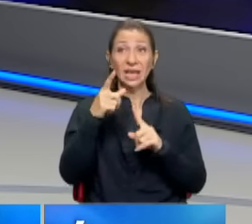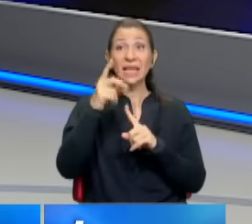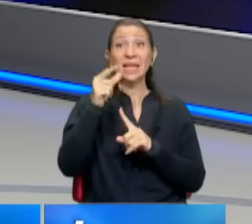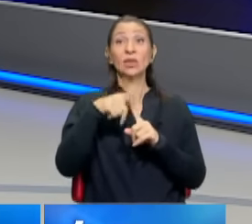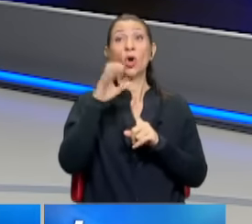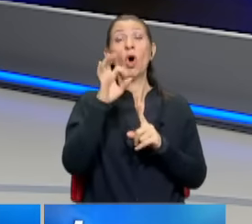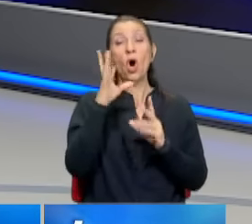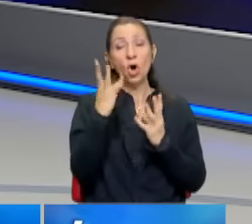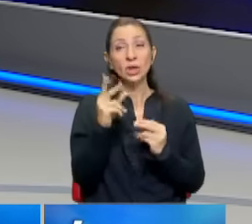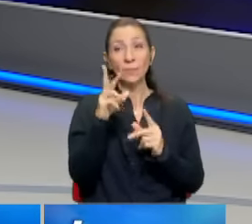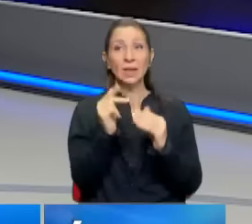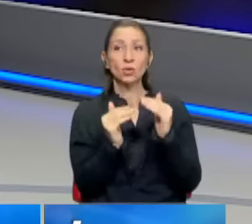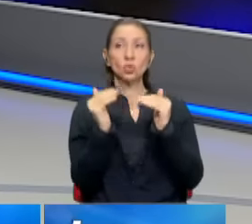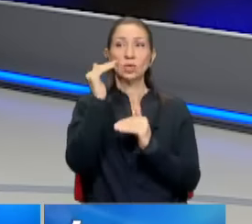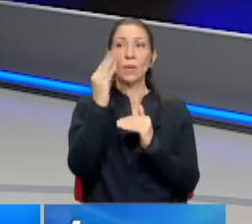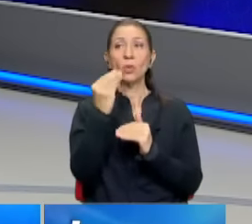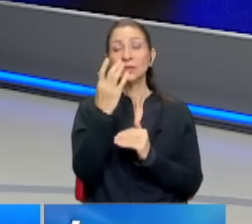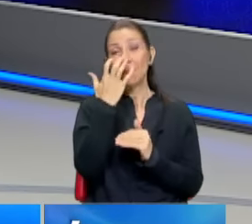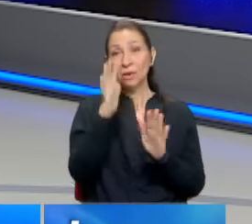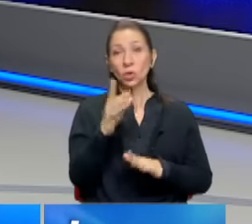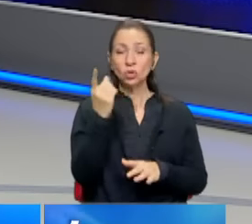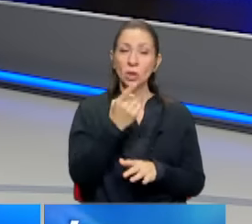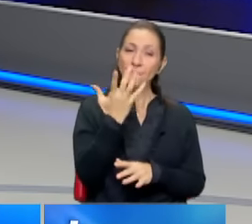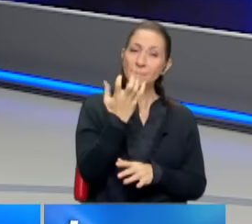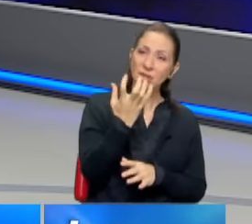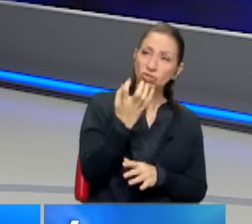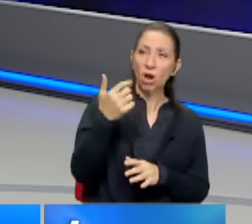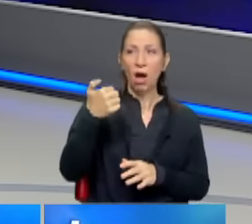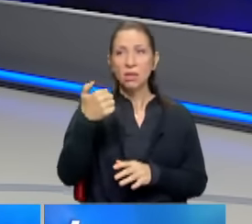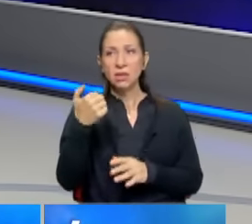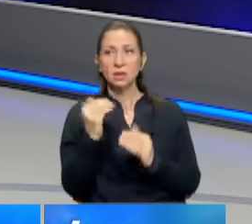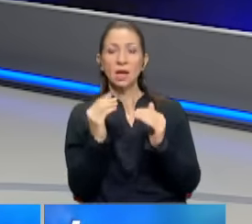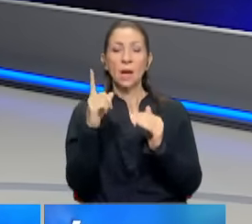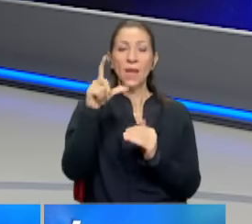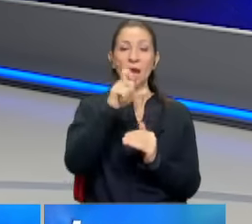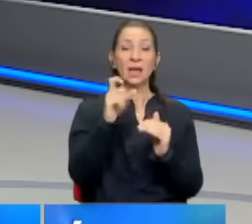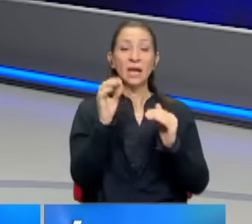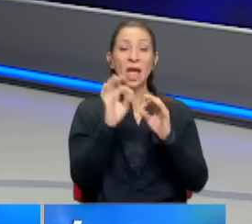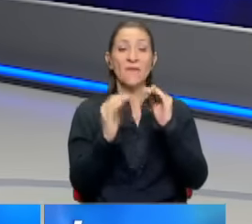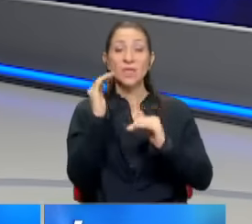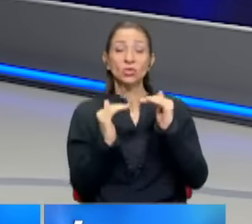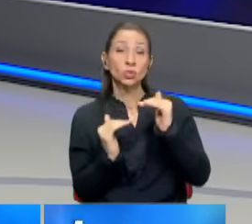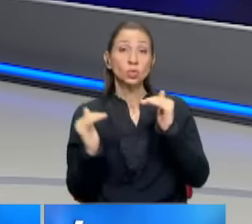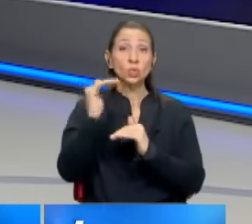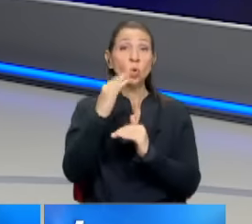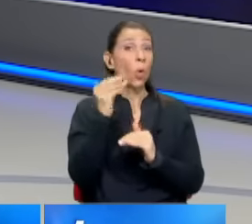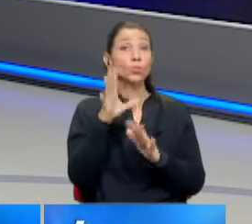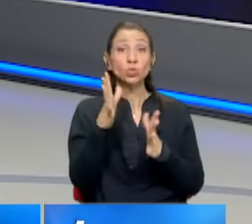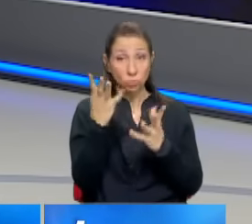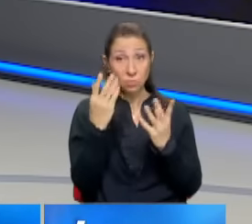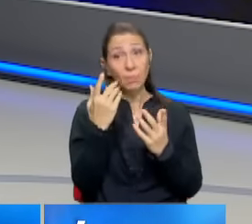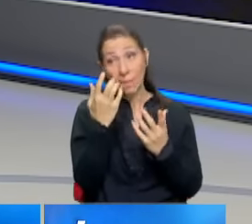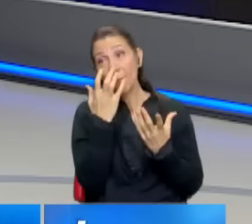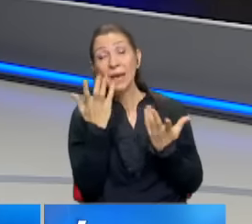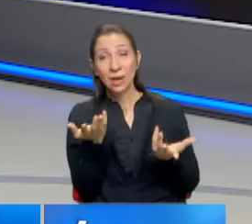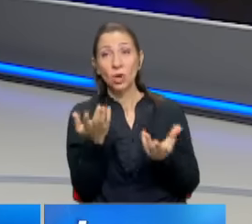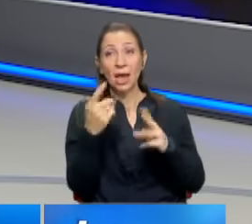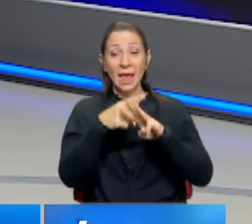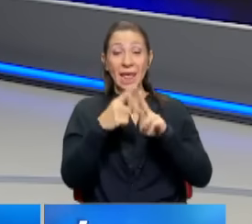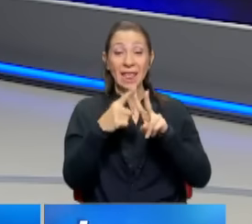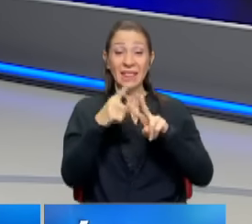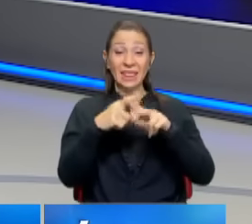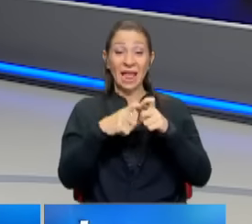olduğu gibi onda da bir yükselme olması bekleniyor. %5 ile 6 arasında bir aylık enflasyon gelebilir Eylül ayı verileri için. ENAG'ın